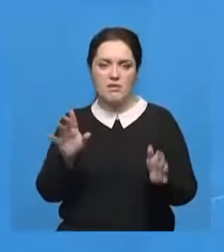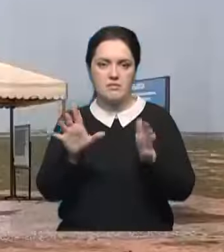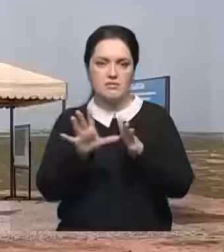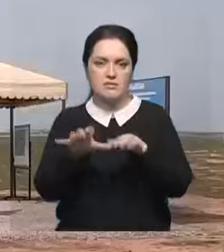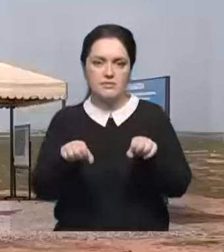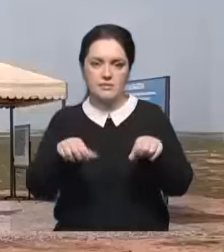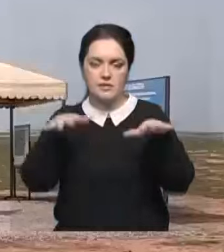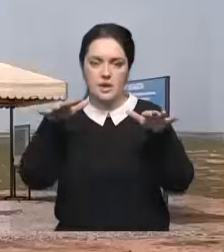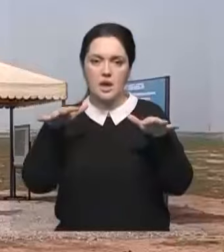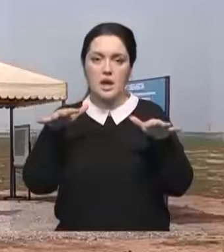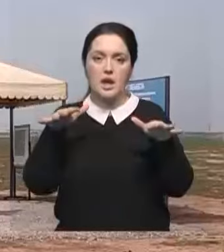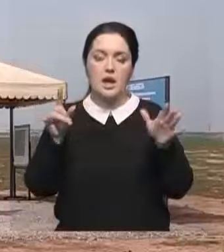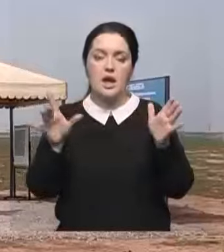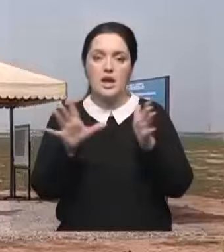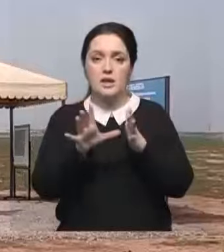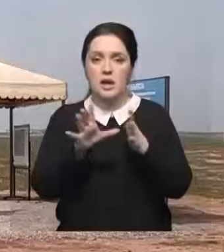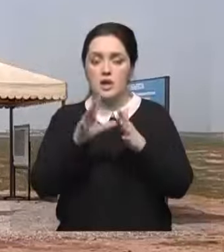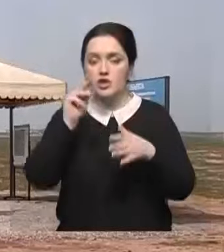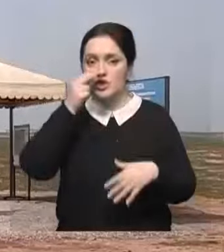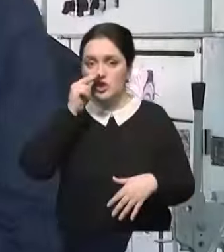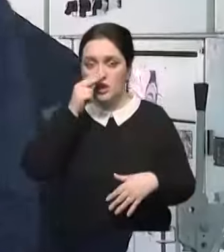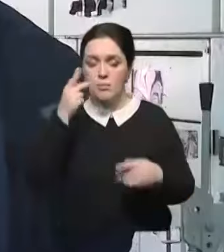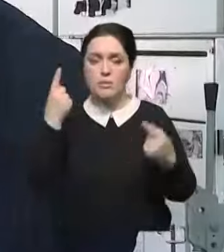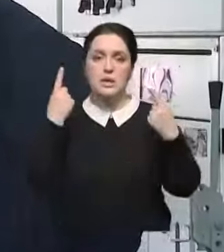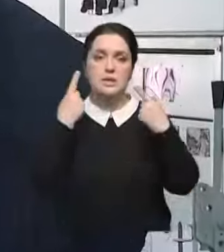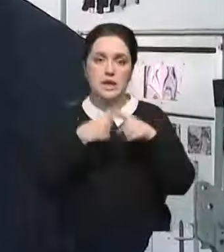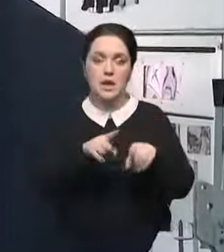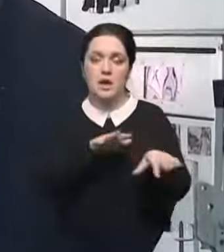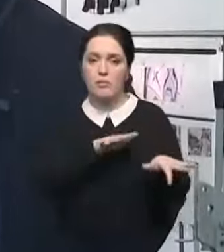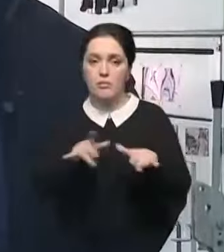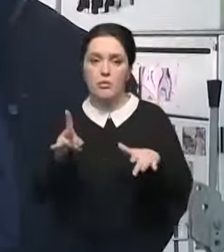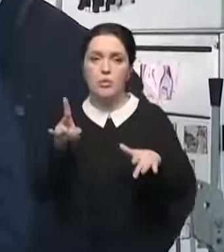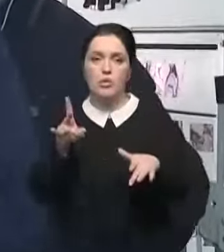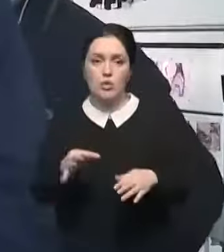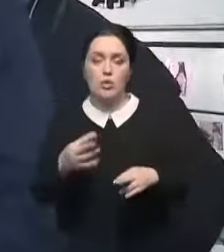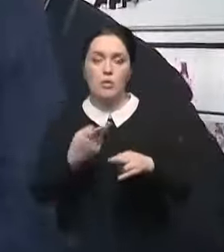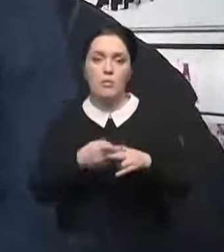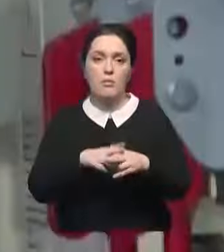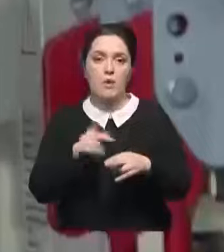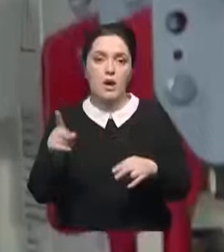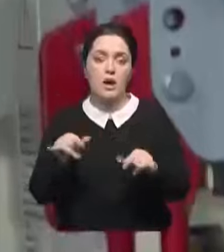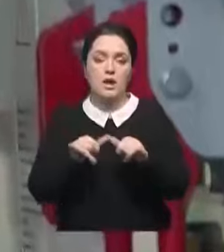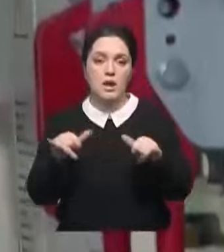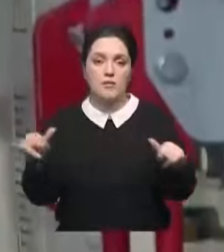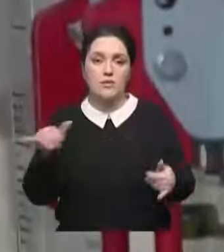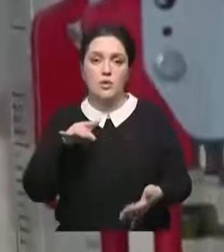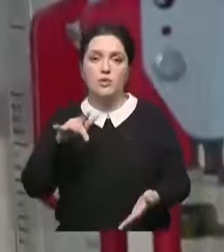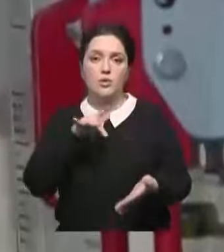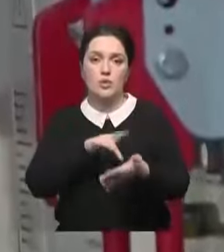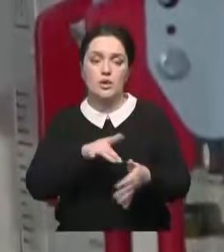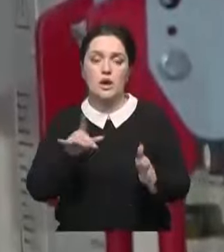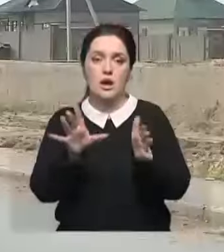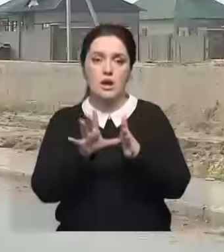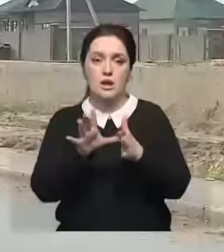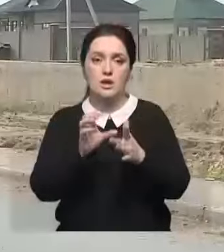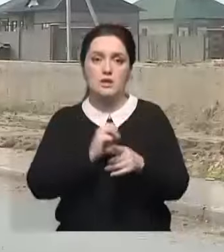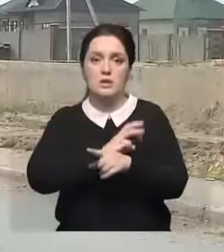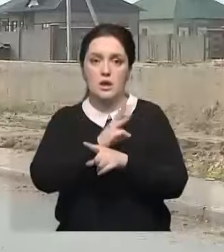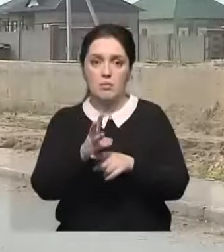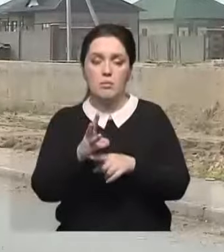электроснабжение. Электрификация в Шымкенте – это не только технический процесс, но и ключевой момент в развитии мегаполиса. Стабильное электроснабжение